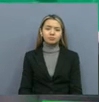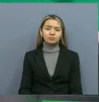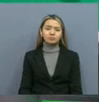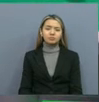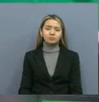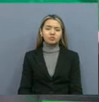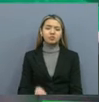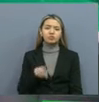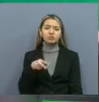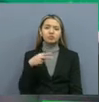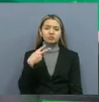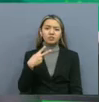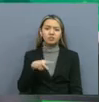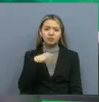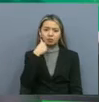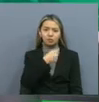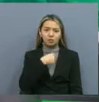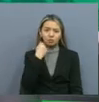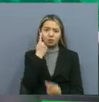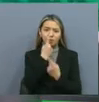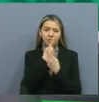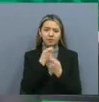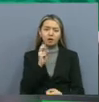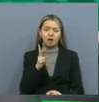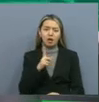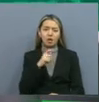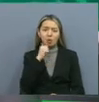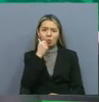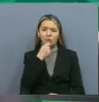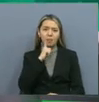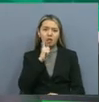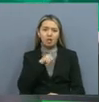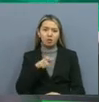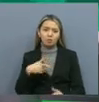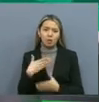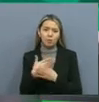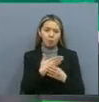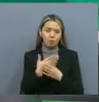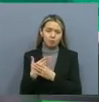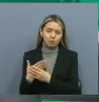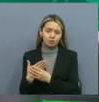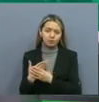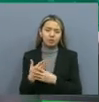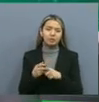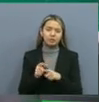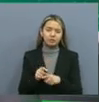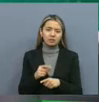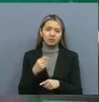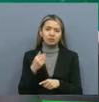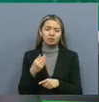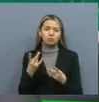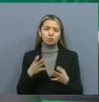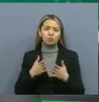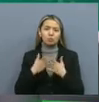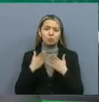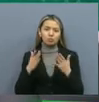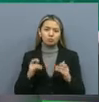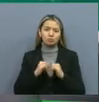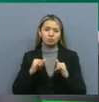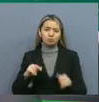Елімізде 2020 еріктілер жылы болып жарияланғаны белгілі. Ел президенті Қасым Жомарт Тоқаев бұл азаматтық қоғамды нығайту жөніндегі